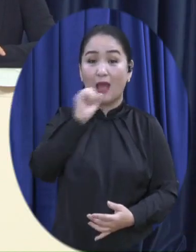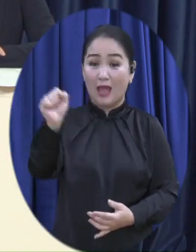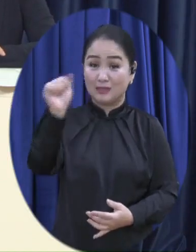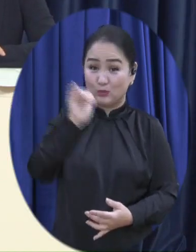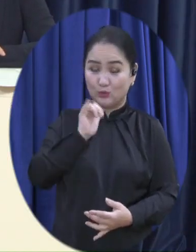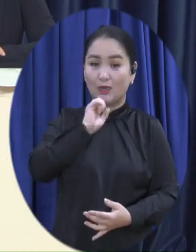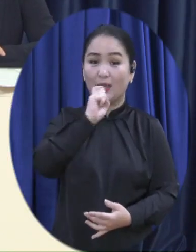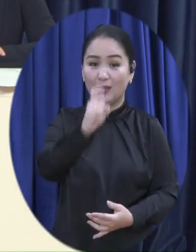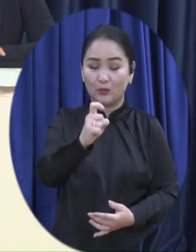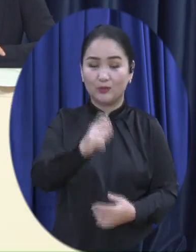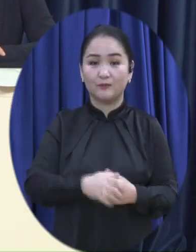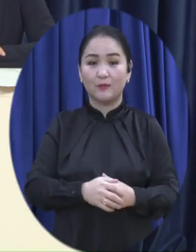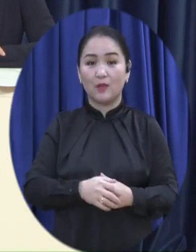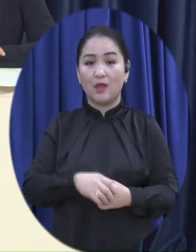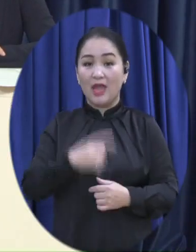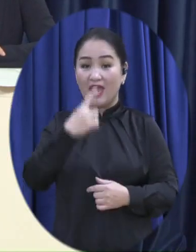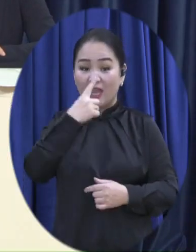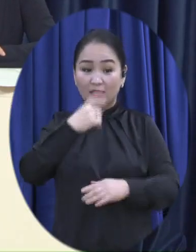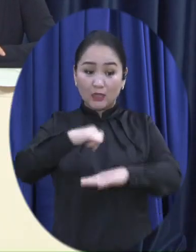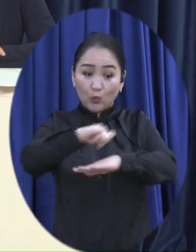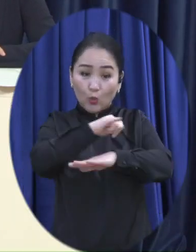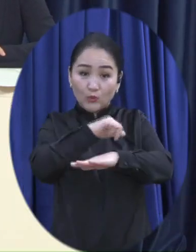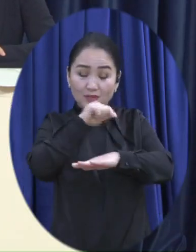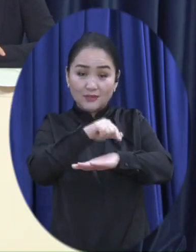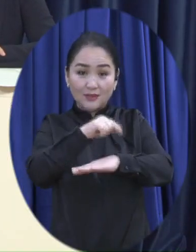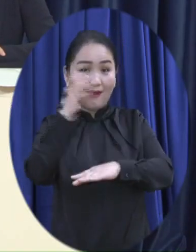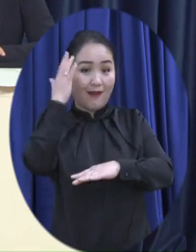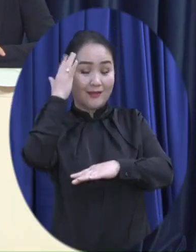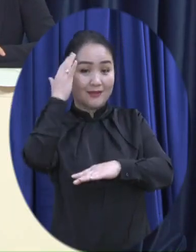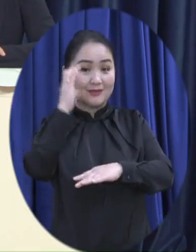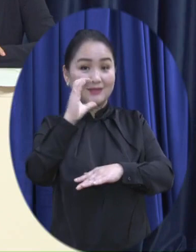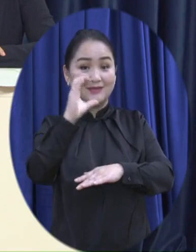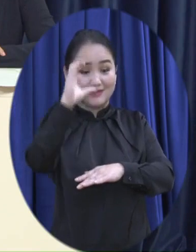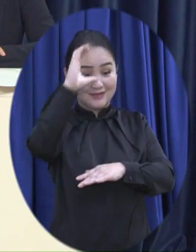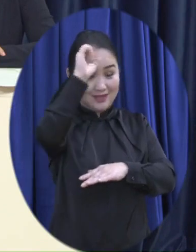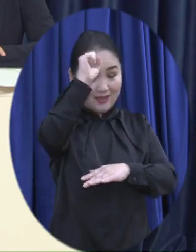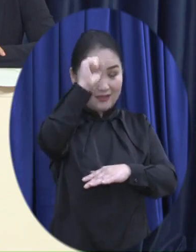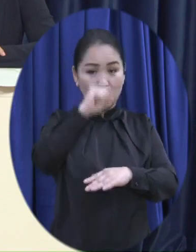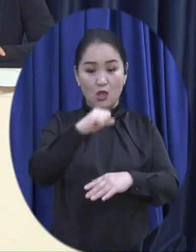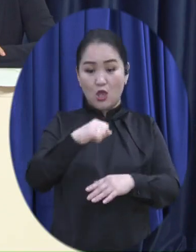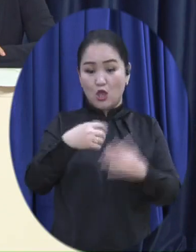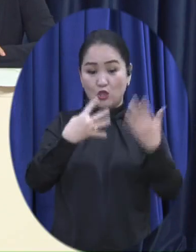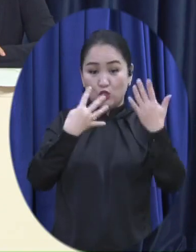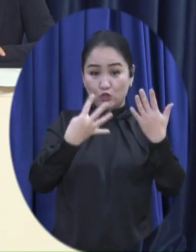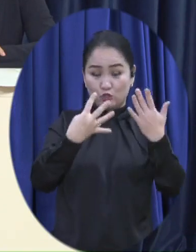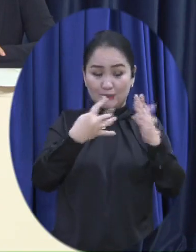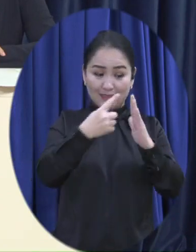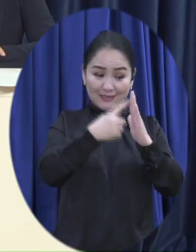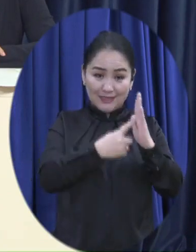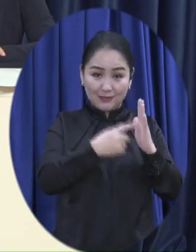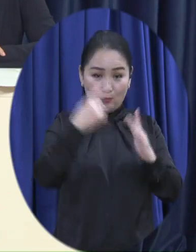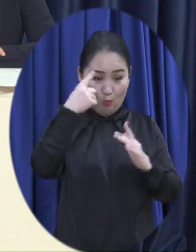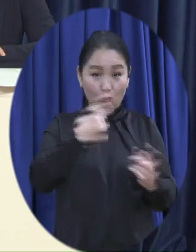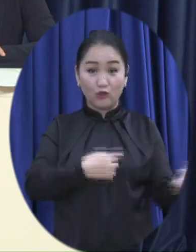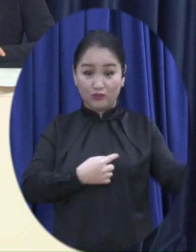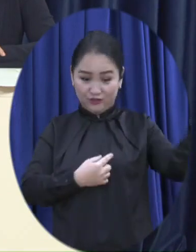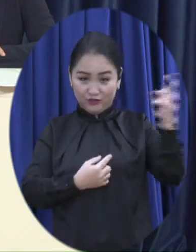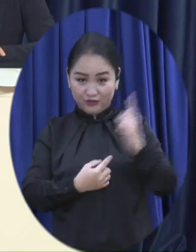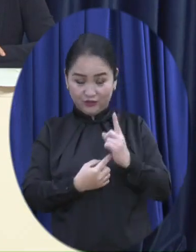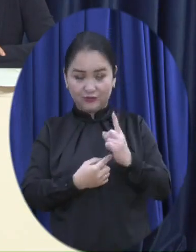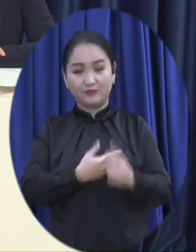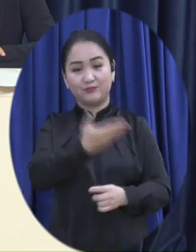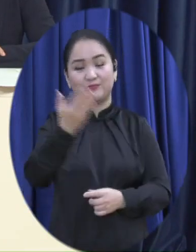ээ. Бүгд нарийн ард улсын гадаад хэргийн сайд манай улсад 9-р сард бол альчлсныг та бүхэн мэдж байгаа бах. За